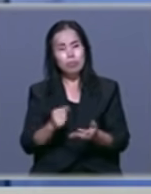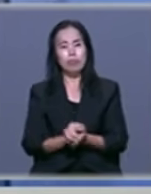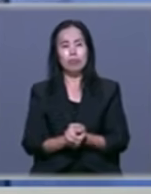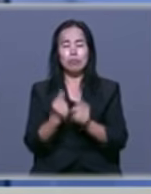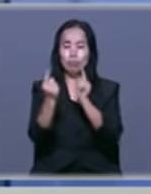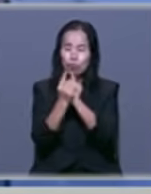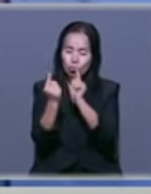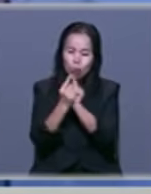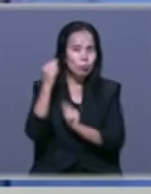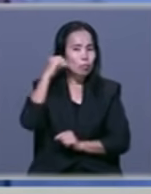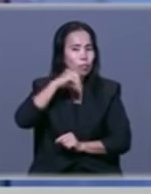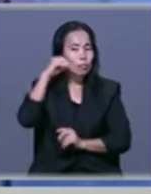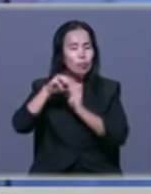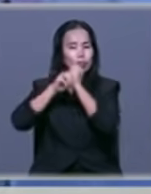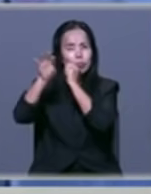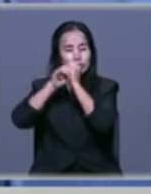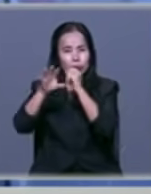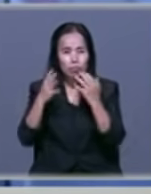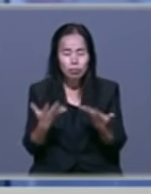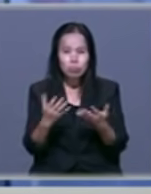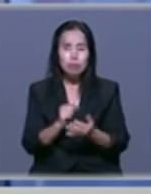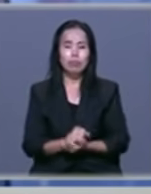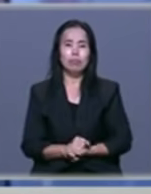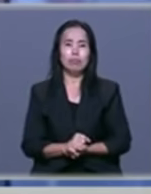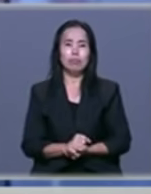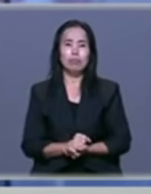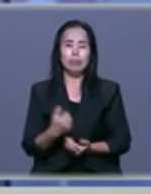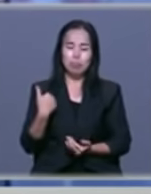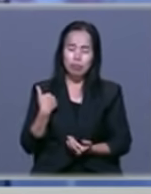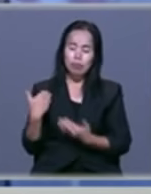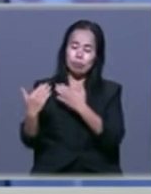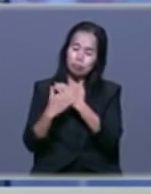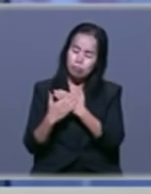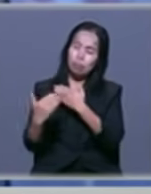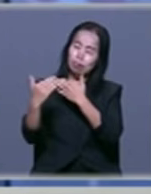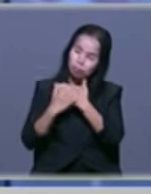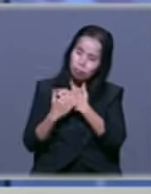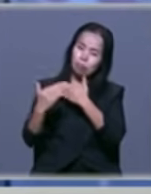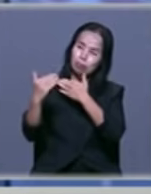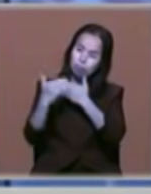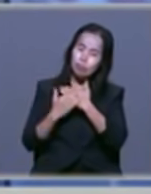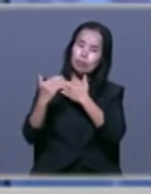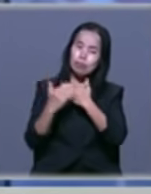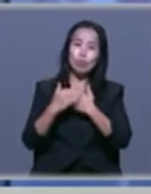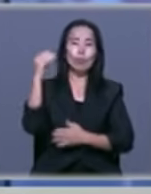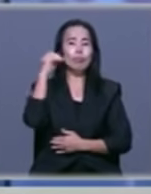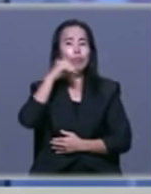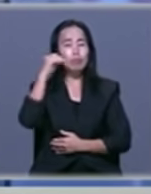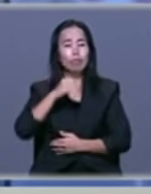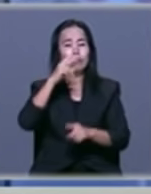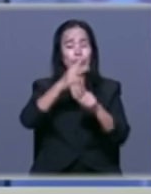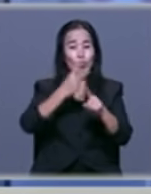ประจำแล้วก็เนี่ยคือเดี๋ยวก็มีคำเตือนอะไรมาเนี่ยนะเดือนละ2เดือน